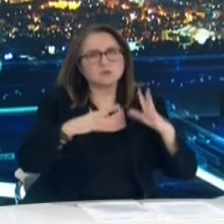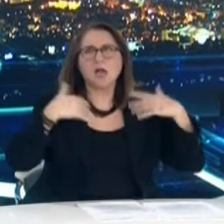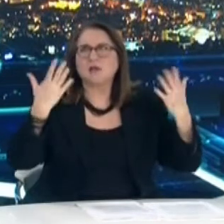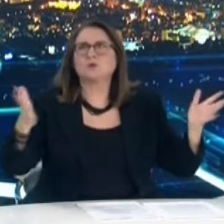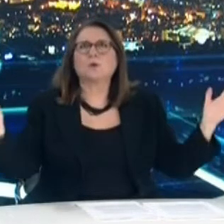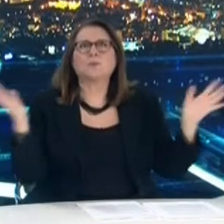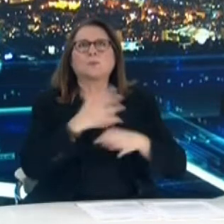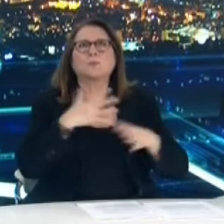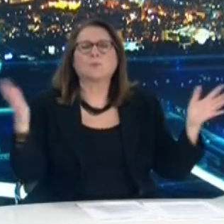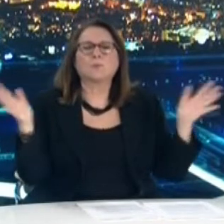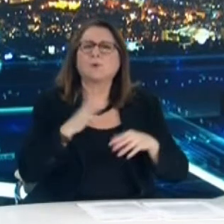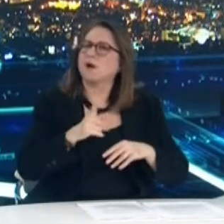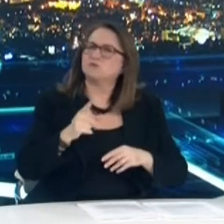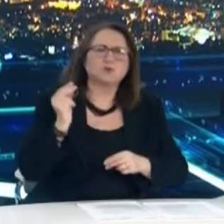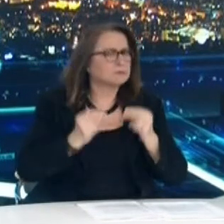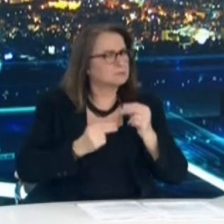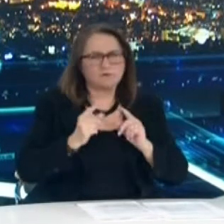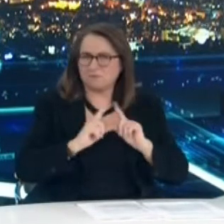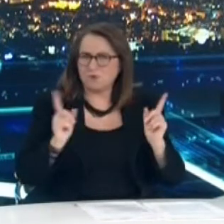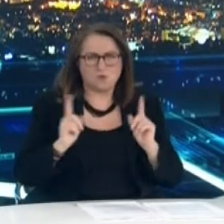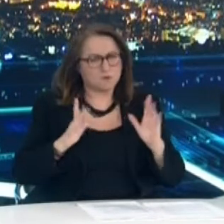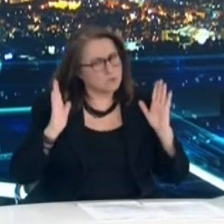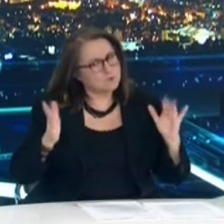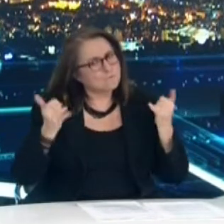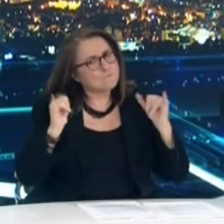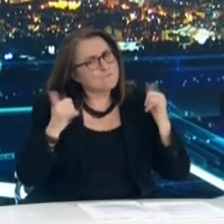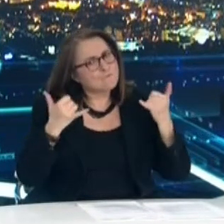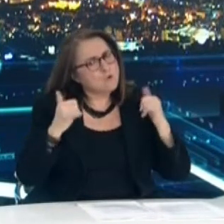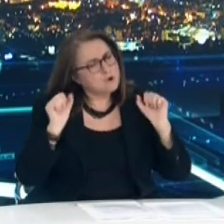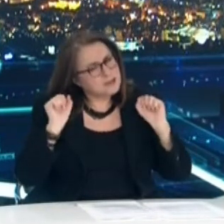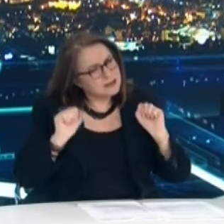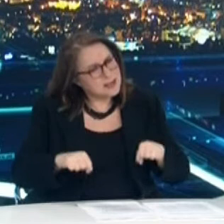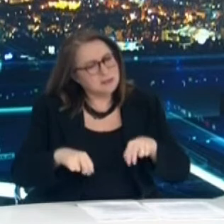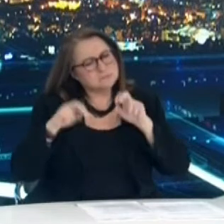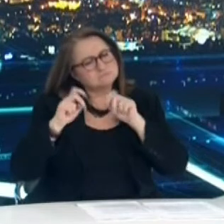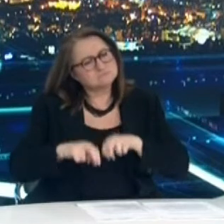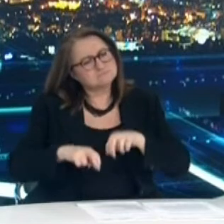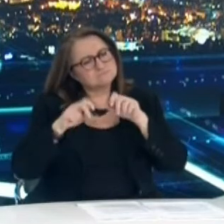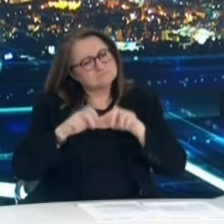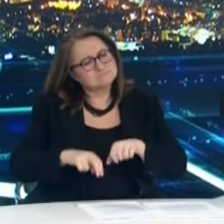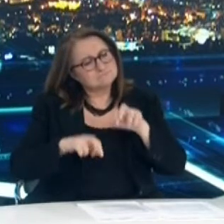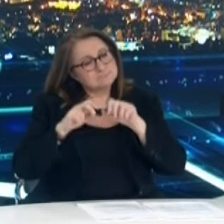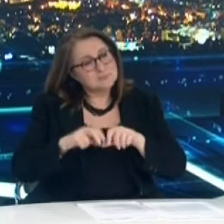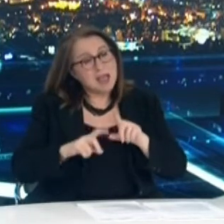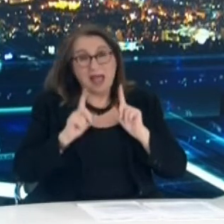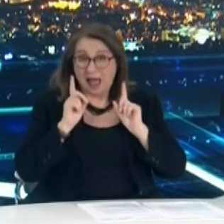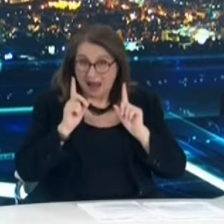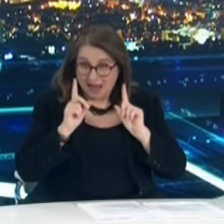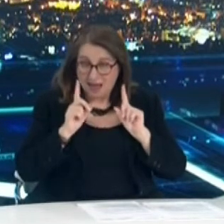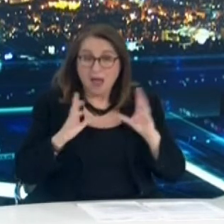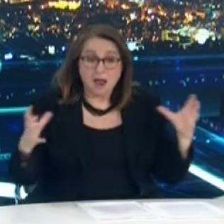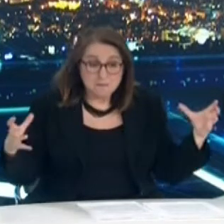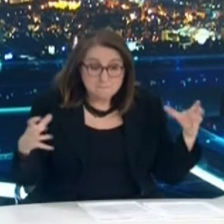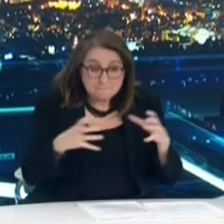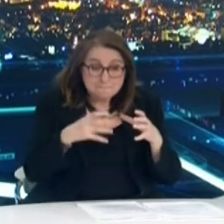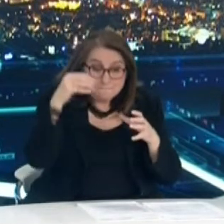και μη καλά αεριζόμενους χώρους. Όμως άλλο είναι να βγούμε με ένα φίλο να περπατήσουμε στη γειτονιά μας και εντελώς διαφορετικό να έχουμε